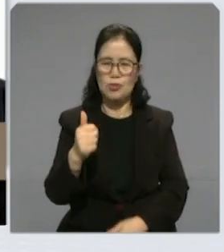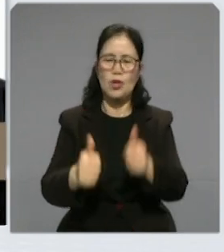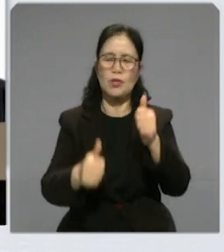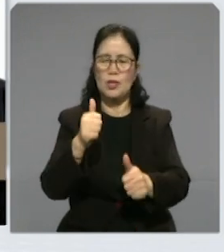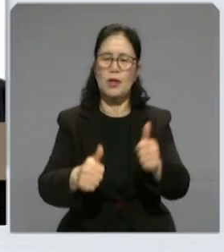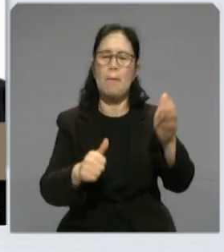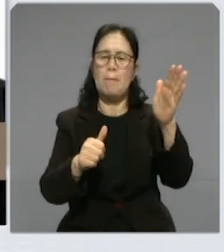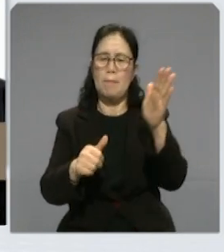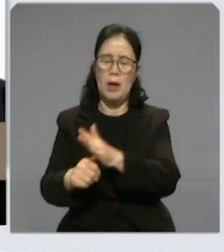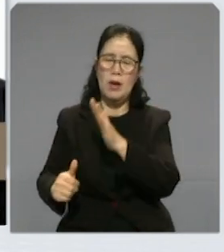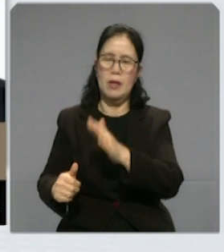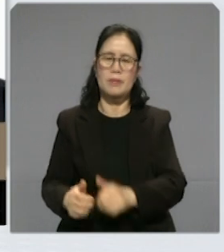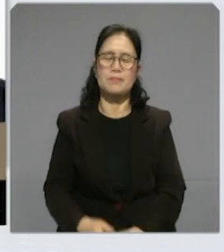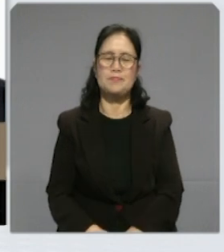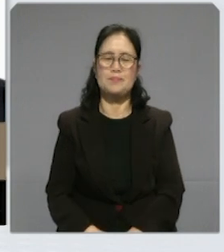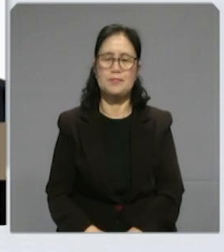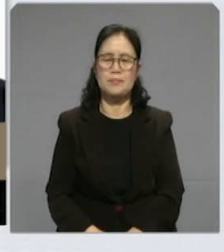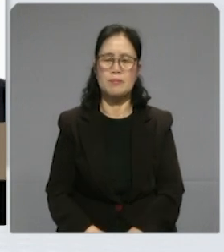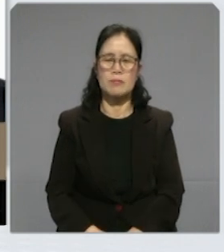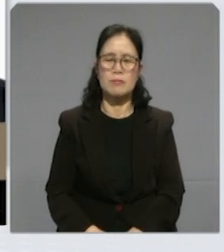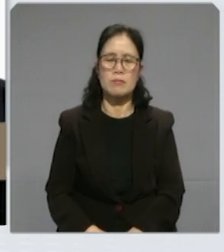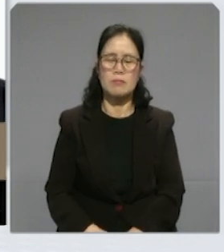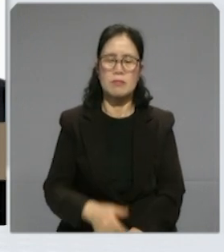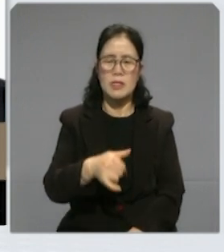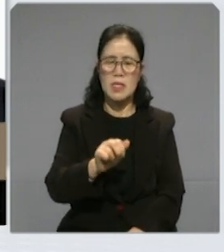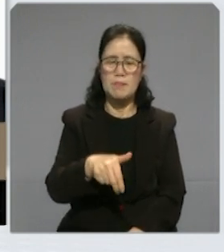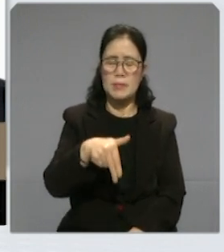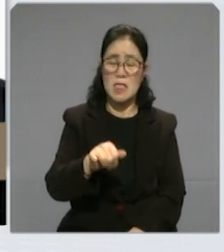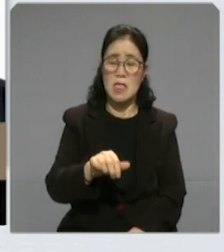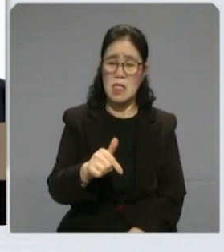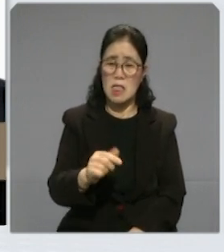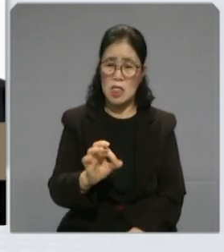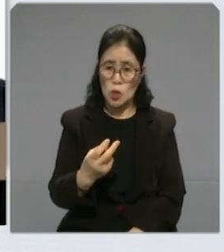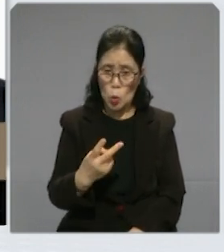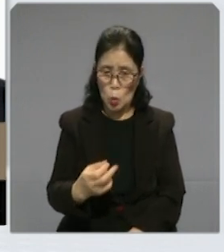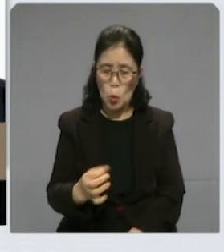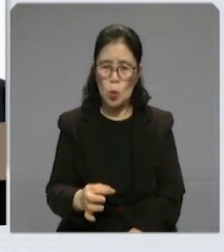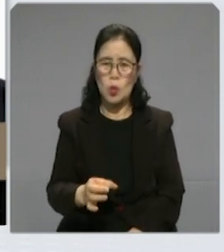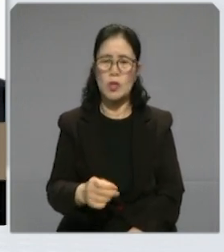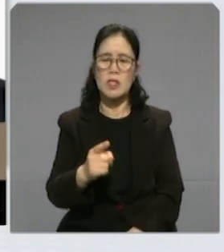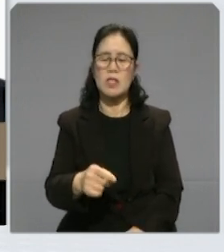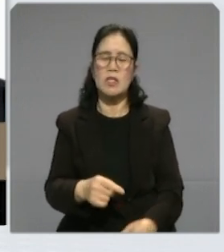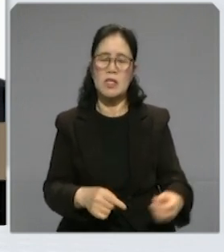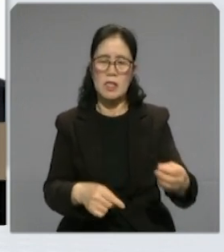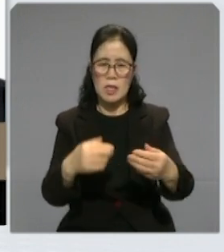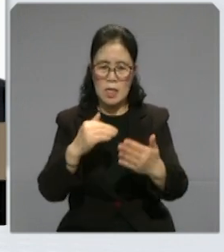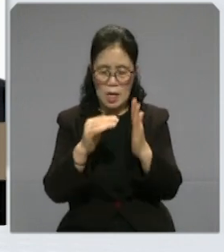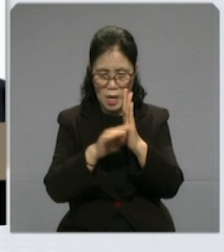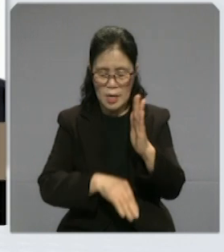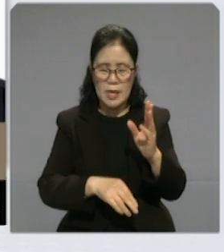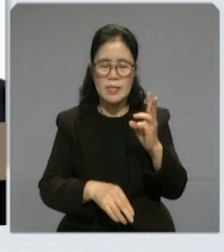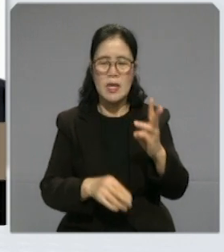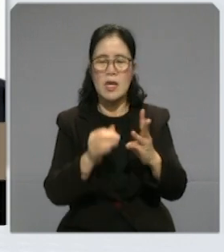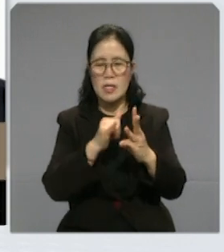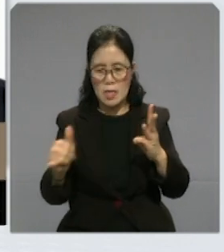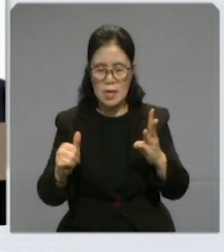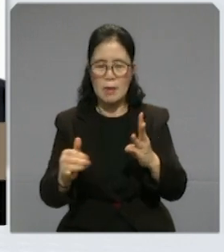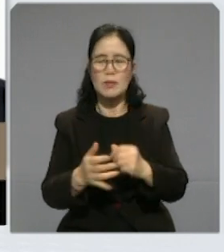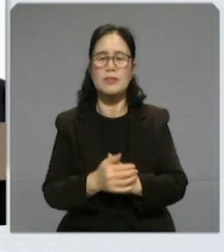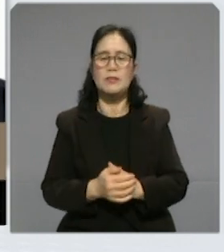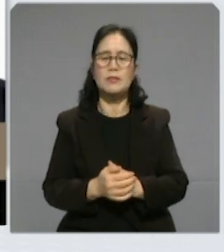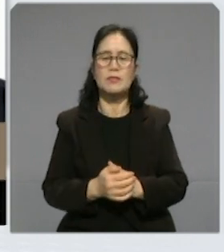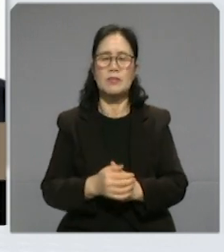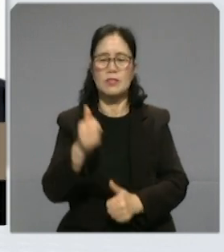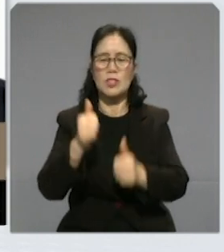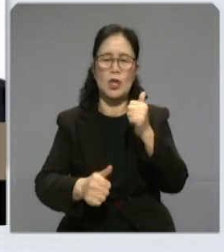패했습니다. 김진용 전 인천경제청장과 김세현 전 대외경제특보, 박세훈 전